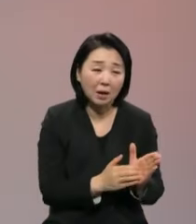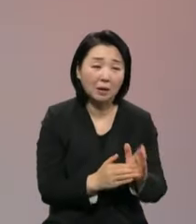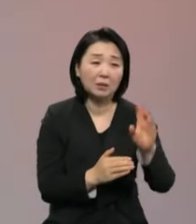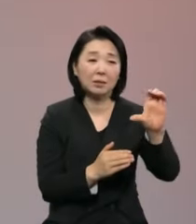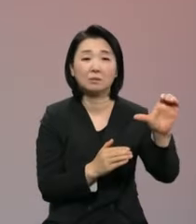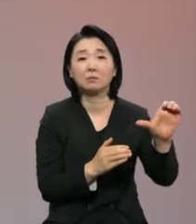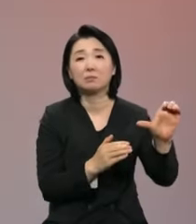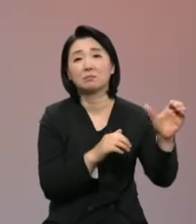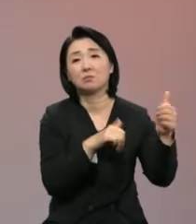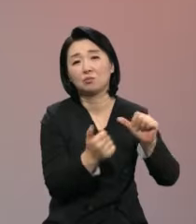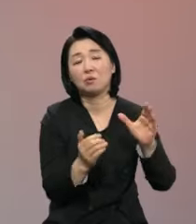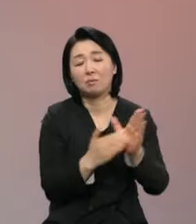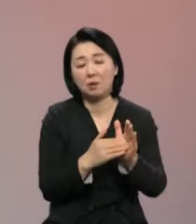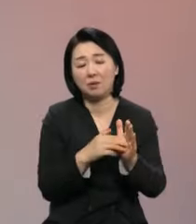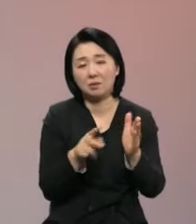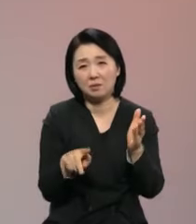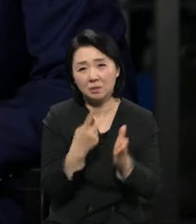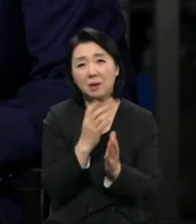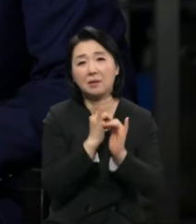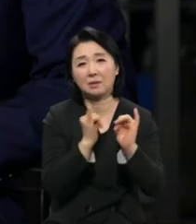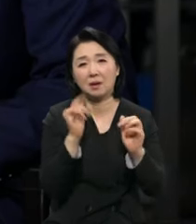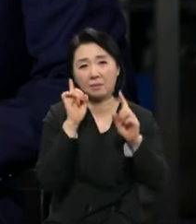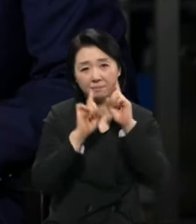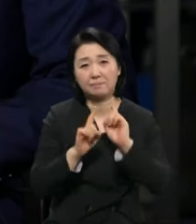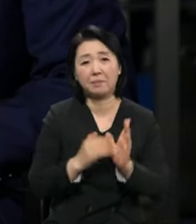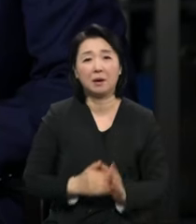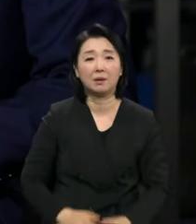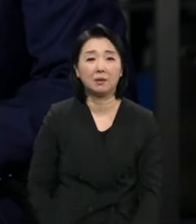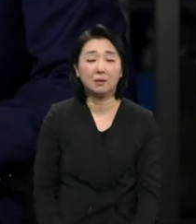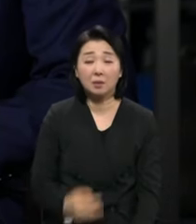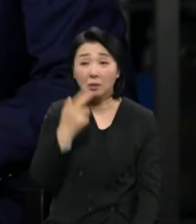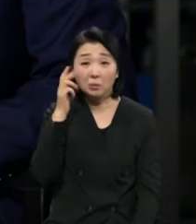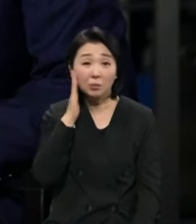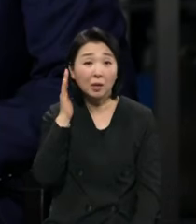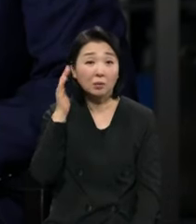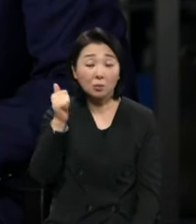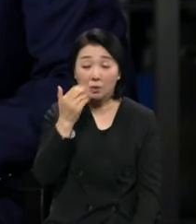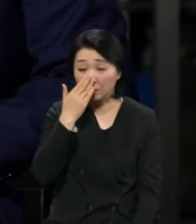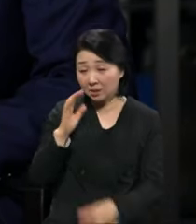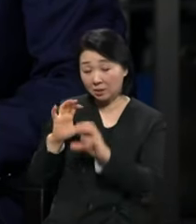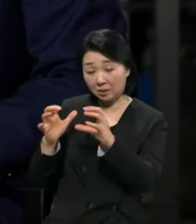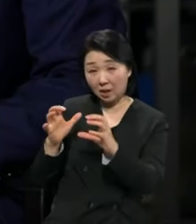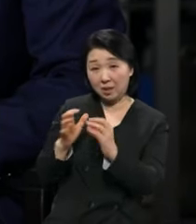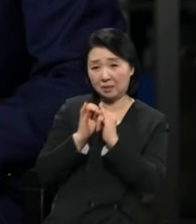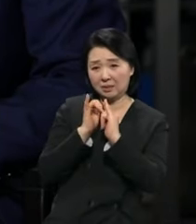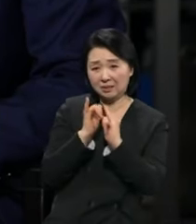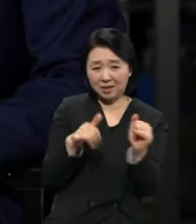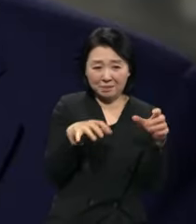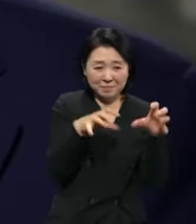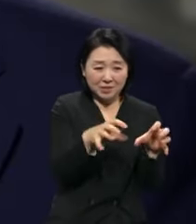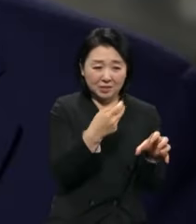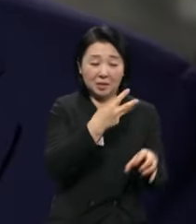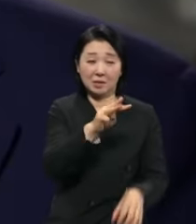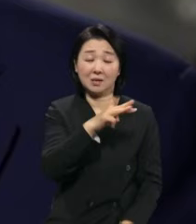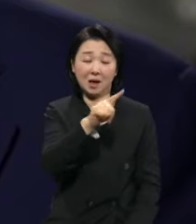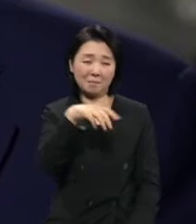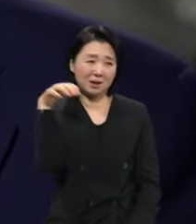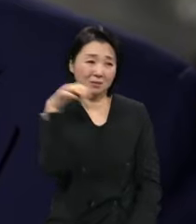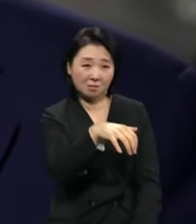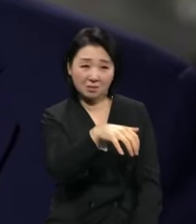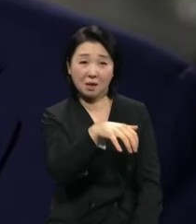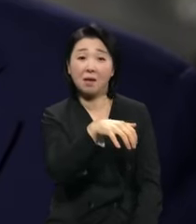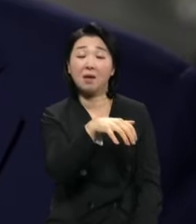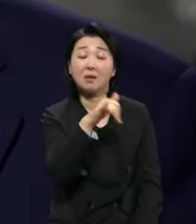45명이 숨지고 200명 넘게 다쳤습니다. 앞서 바이든 대통령은 이스라엘이 인구가 밀집한 라파에서 전면전을